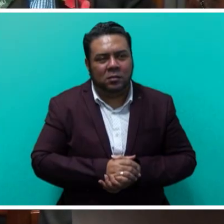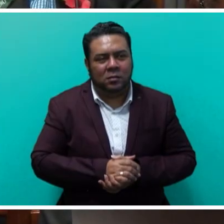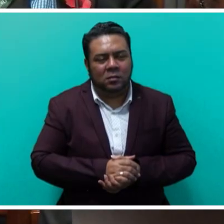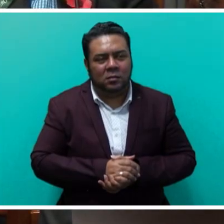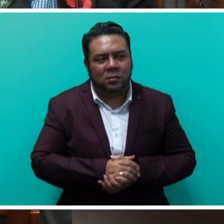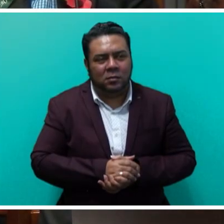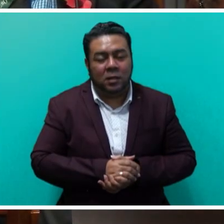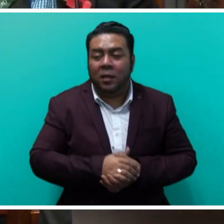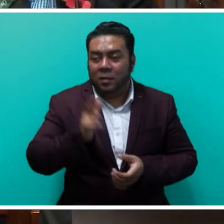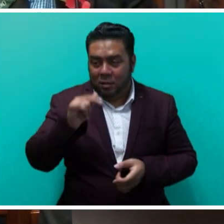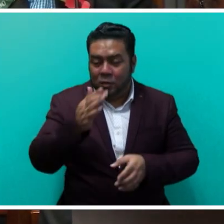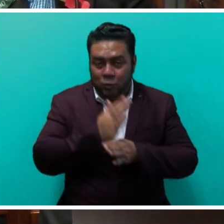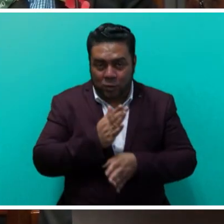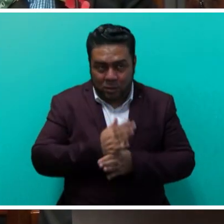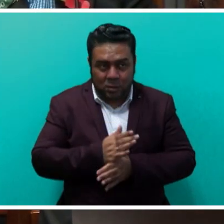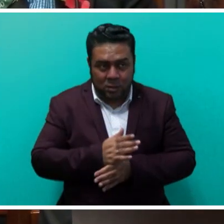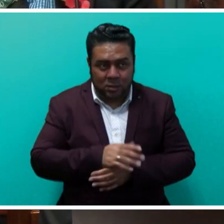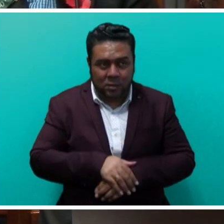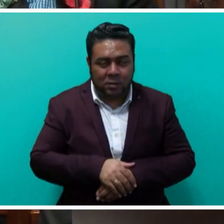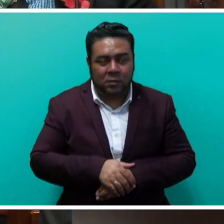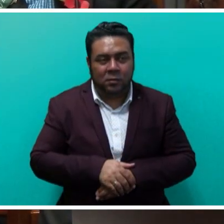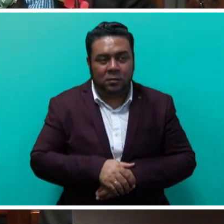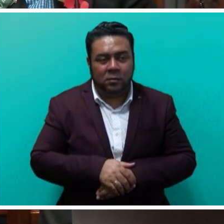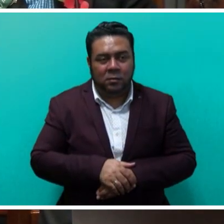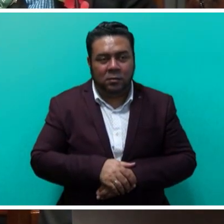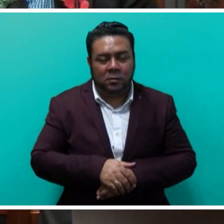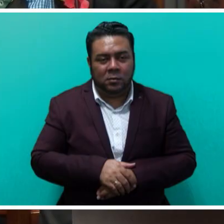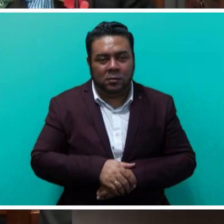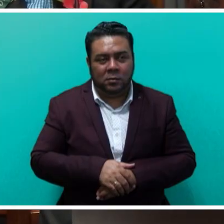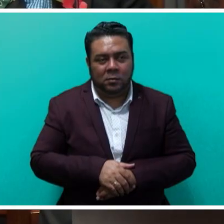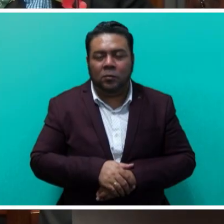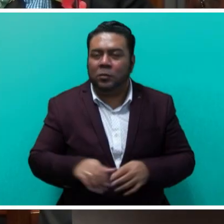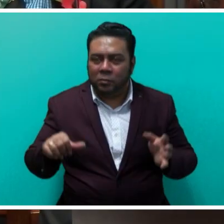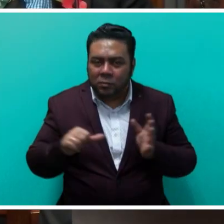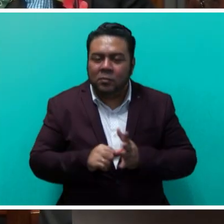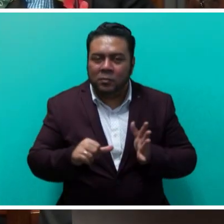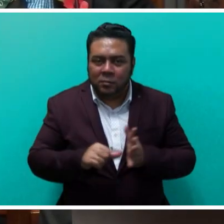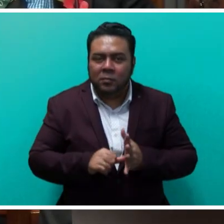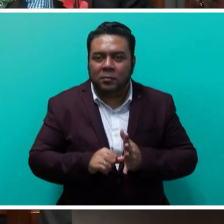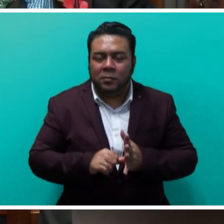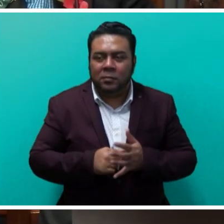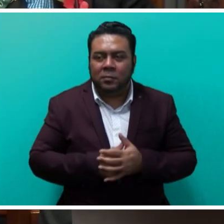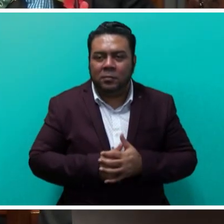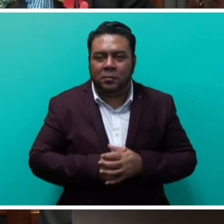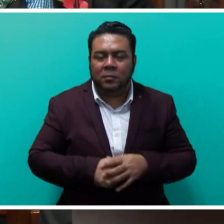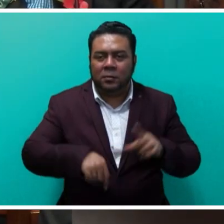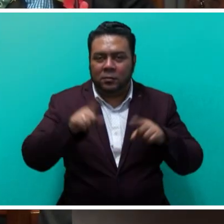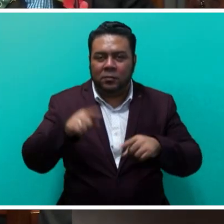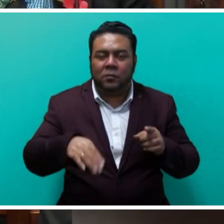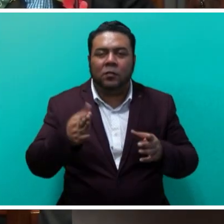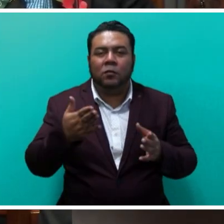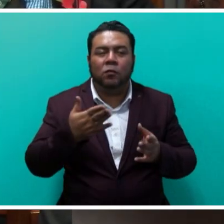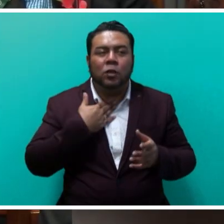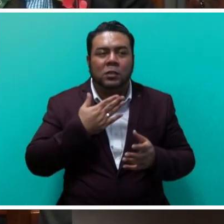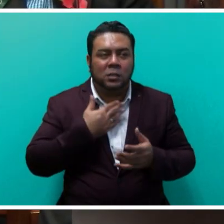na dagada ongo e na senga walenga ni waka kukuataka na nonda kila na nonda ndui vosa. E na